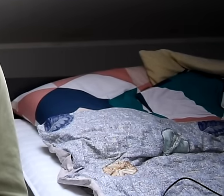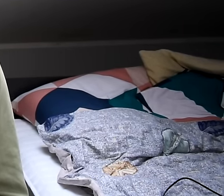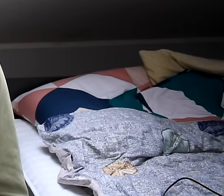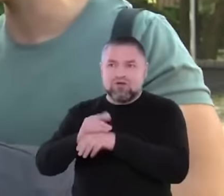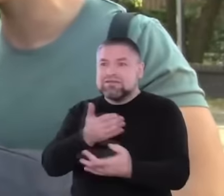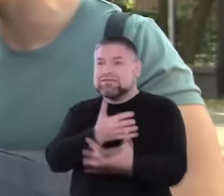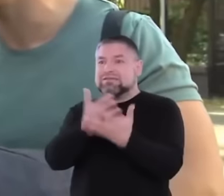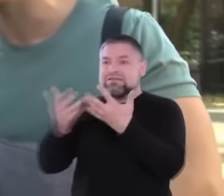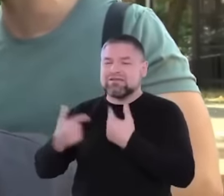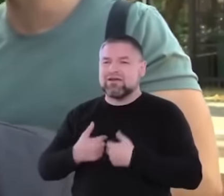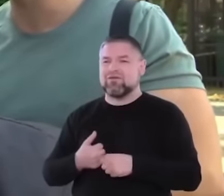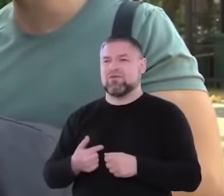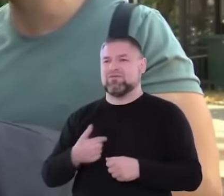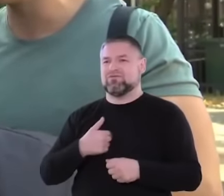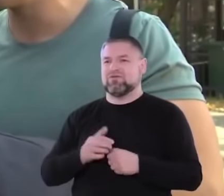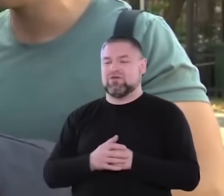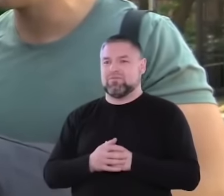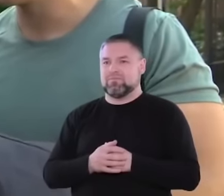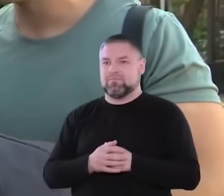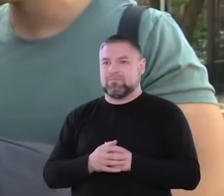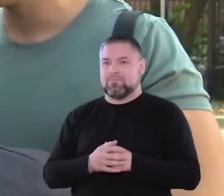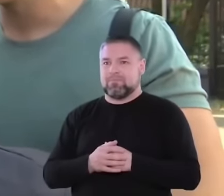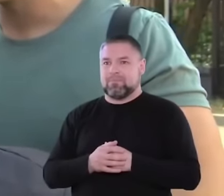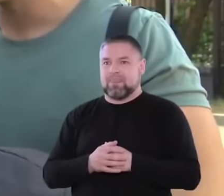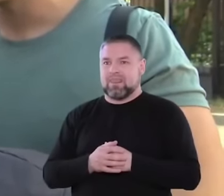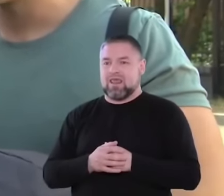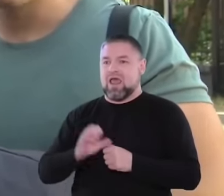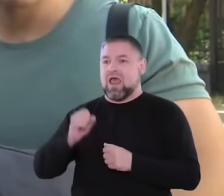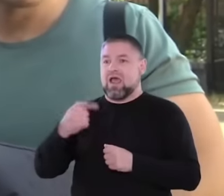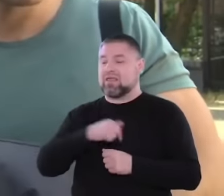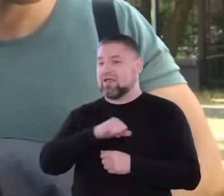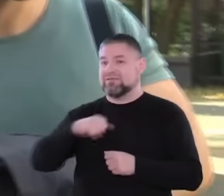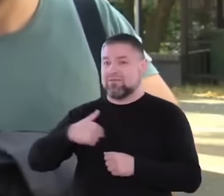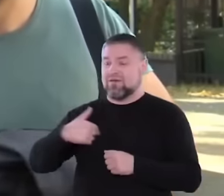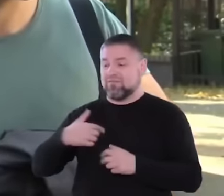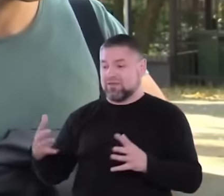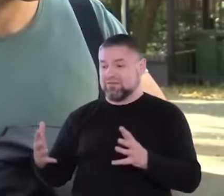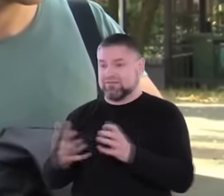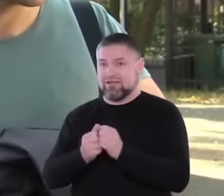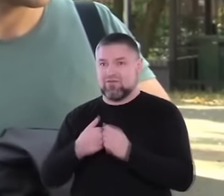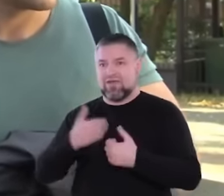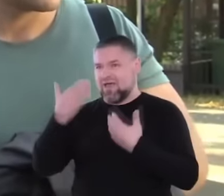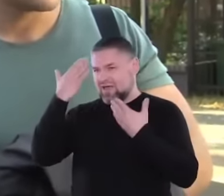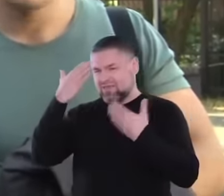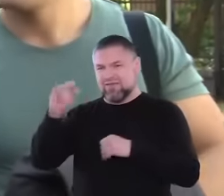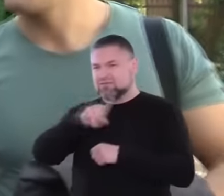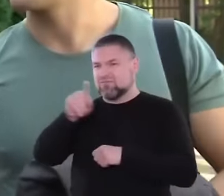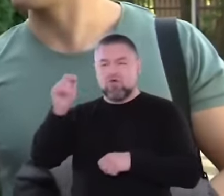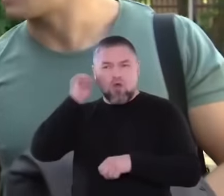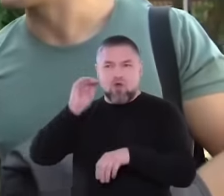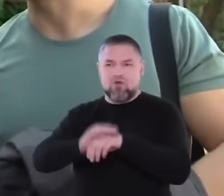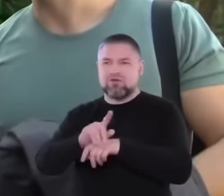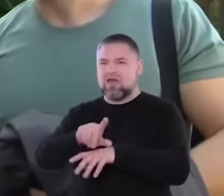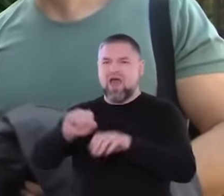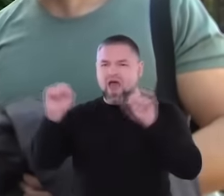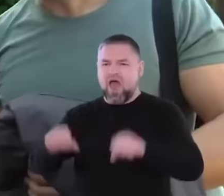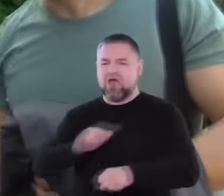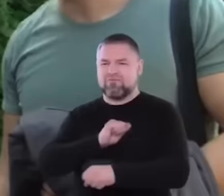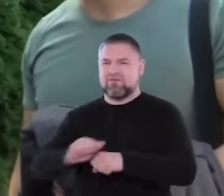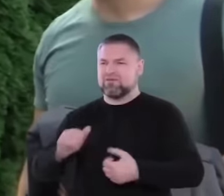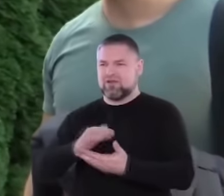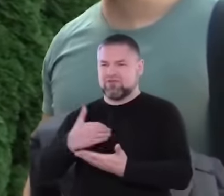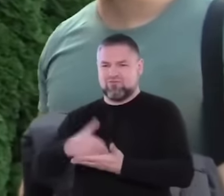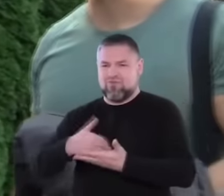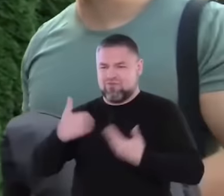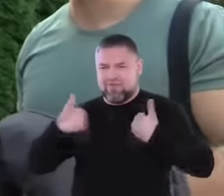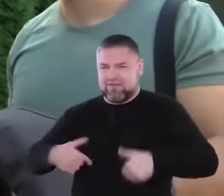w robocie, nie? Po starej znajomość. Posłuchaj, to Anita sama mnie wyhaczyła na basenie, a ja nie znam żadnych jej koleżanek. Wiesz co, cham jesteś. Cham